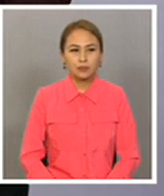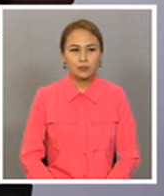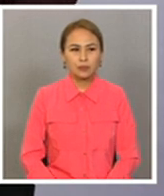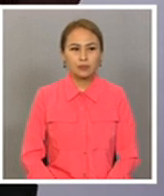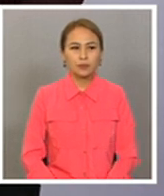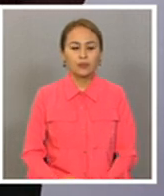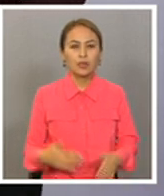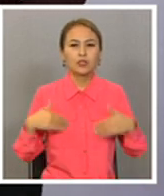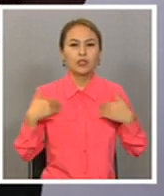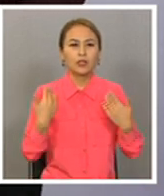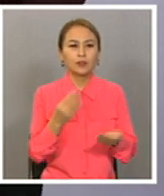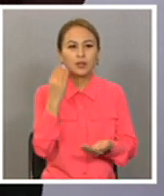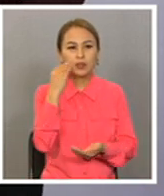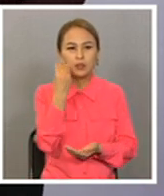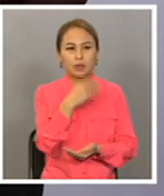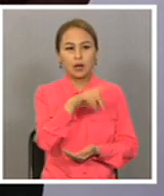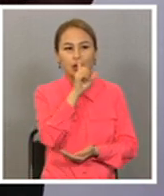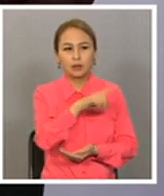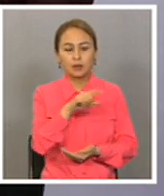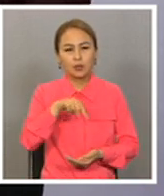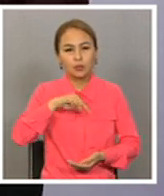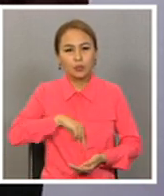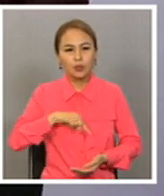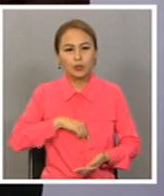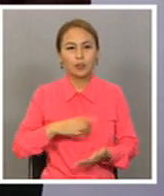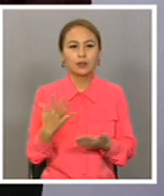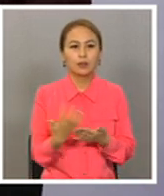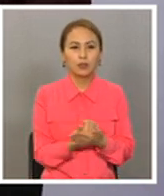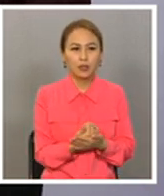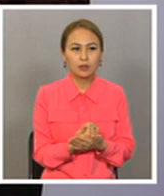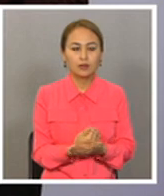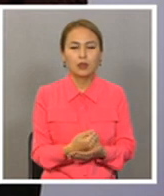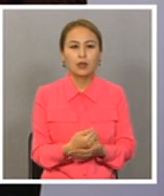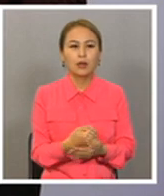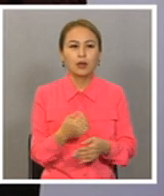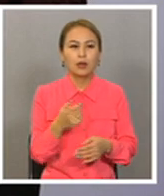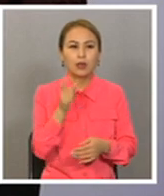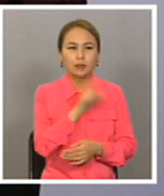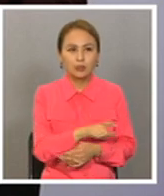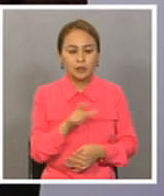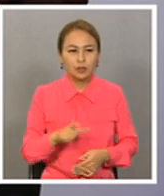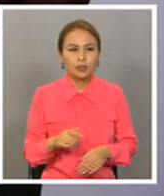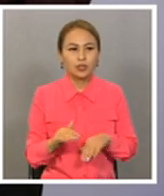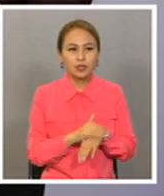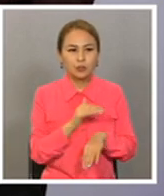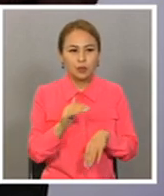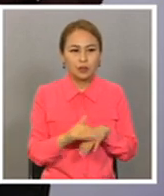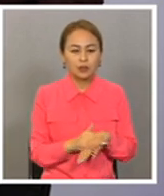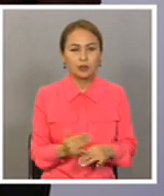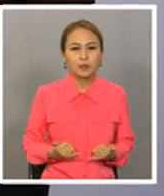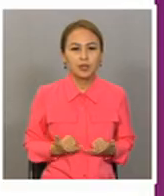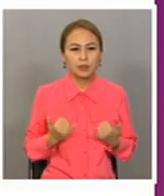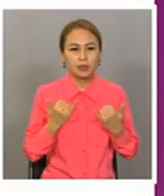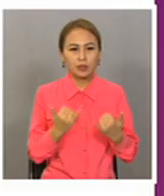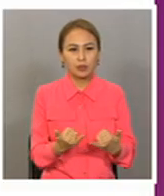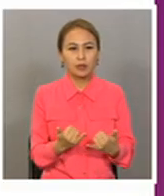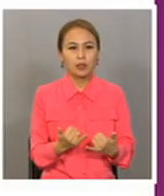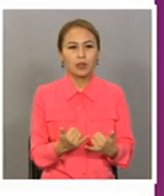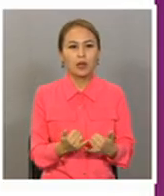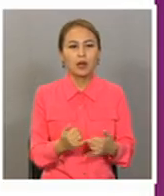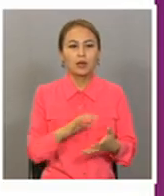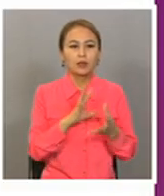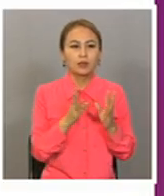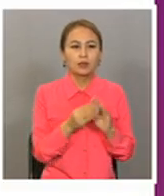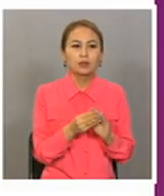Жағымды қасиеттер адамның бойынан табылатын адамгершілік, кішіпейілділік, мейірімділік, жағымсыз